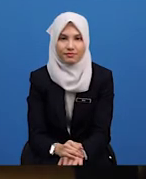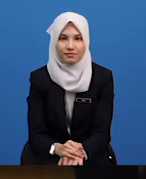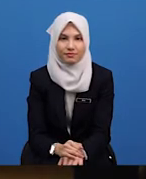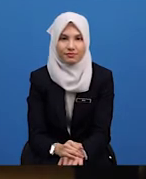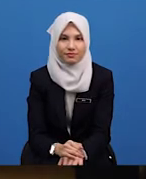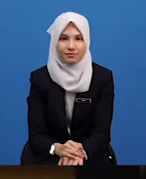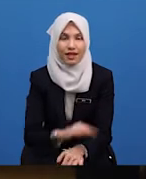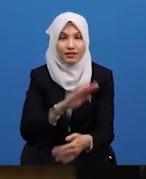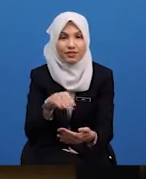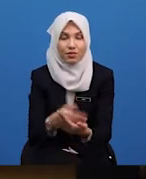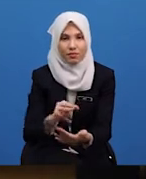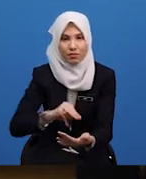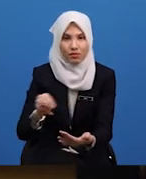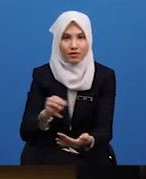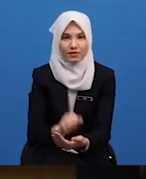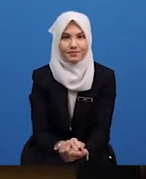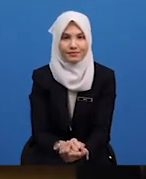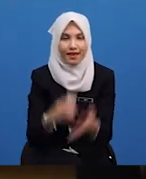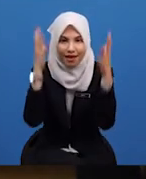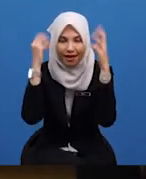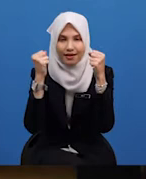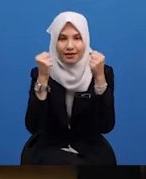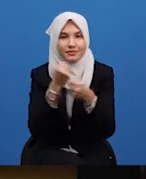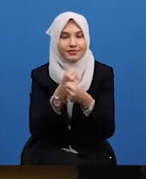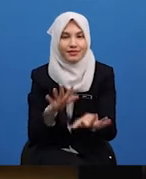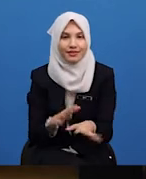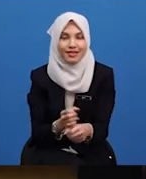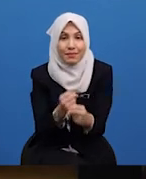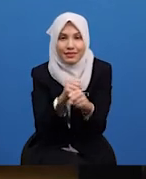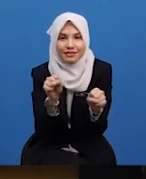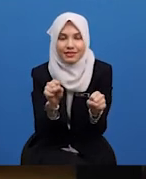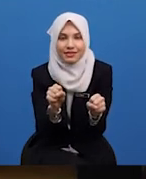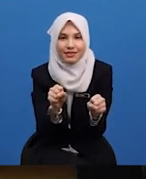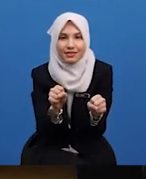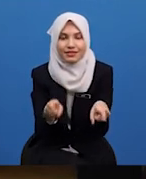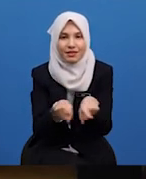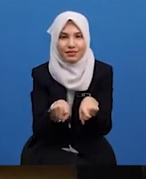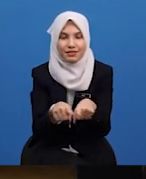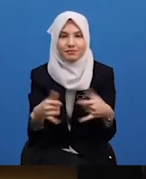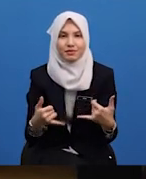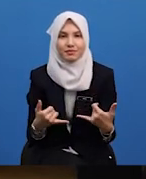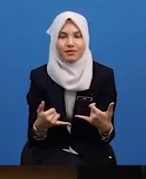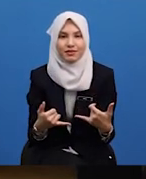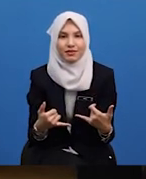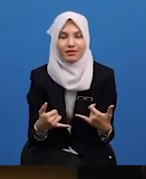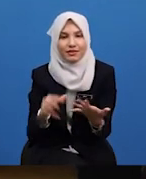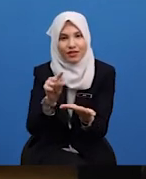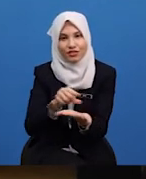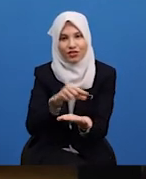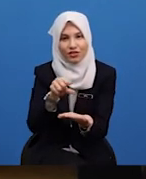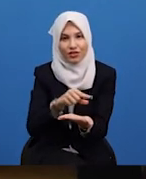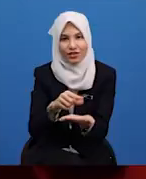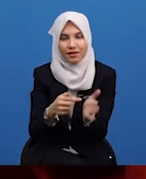Semua murid, harap sudah bersedia untuk bersama-sama memainkan rentak joget ini berpandukan pada metronom.